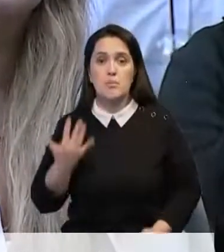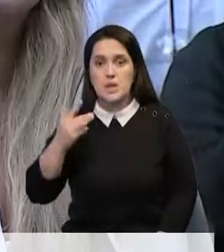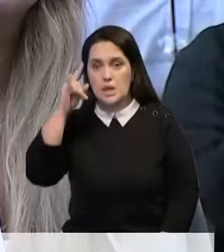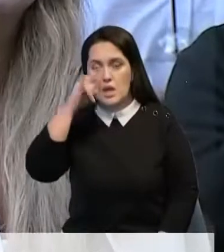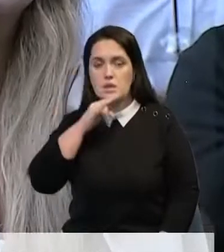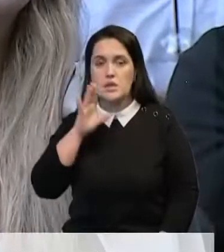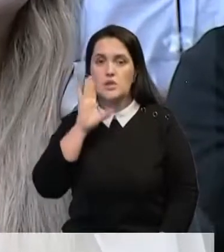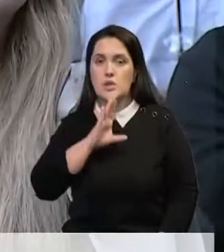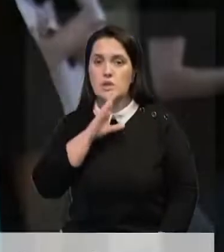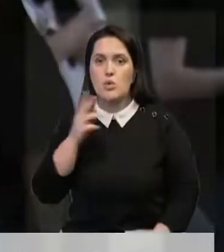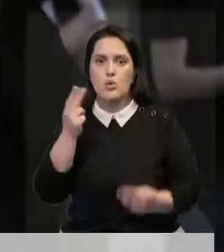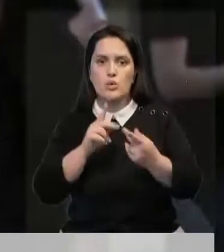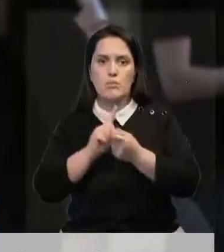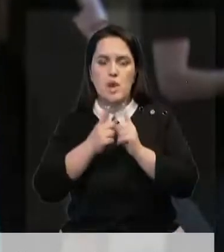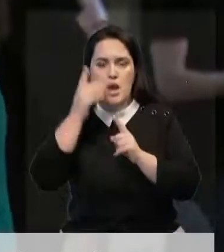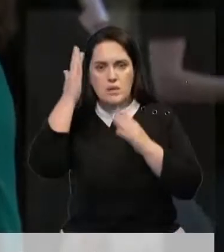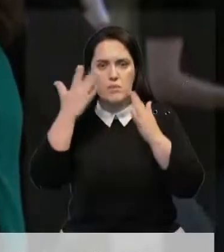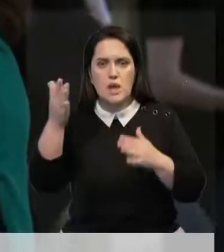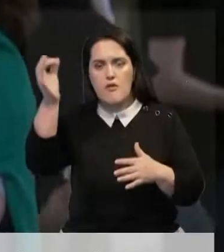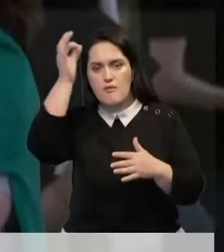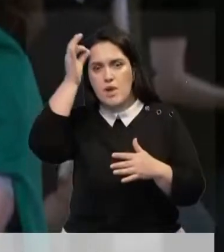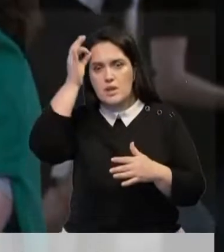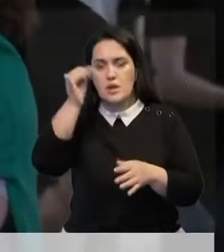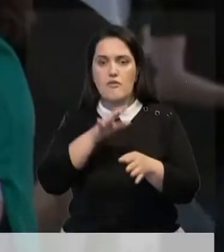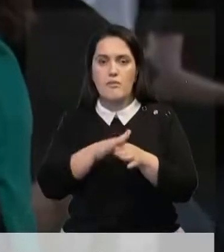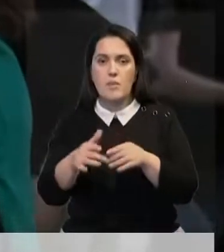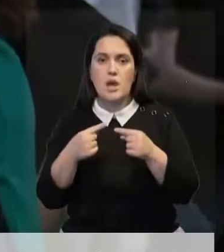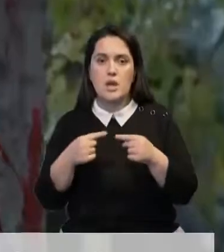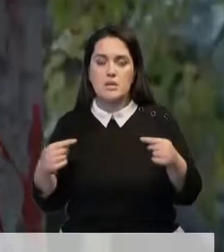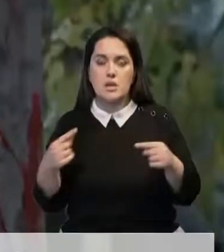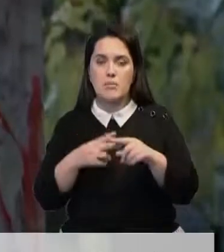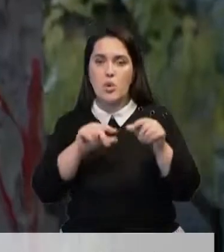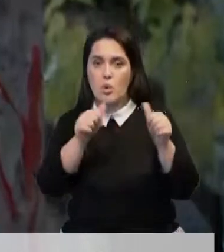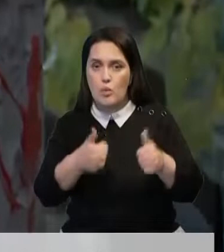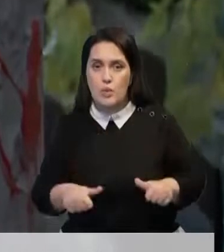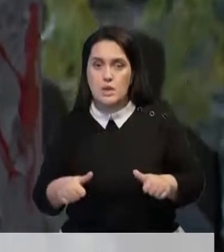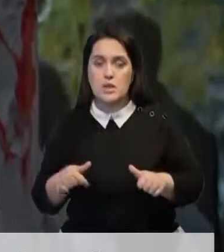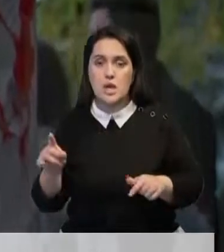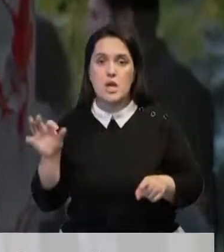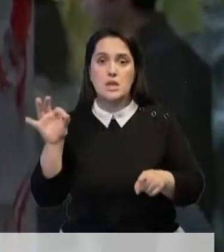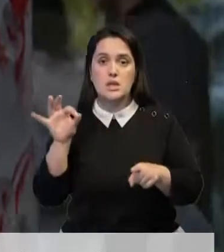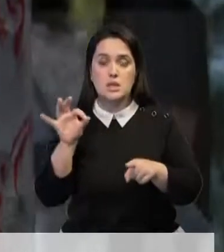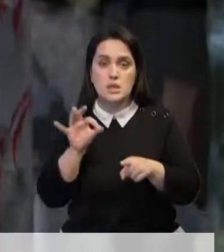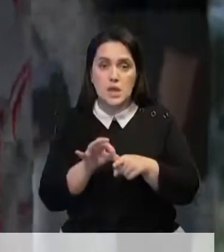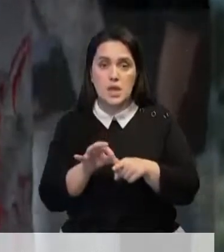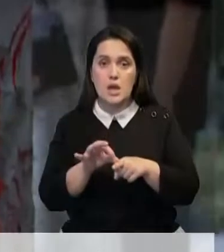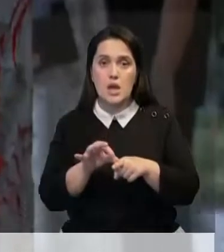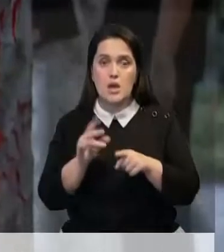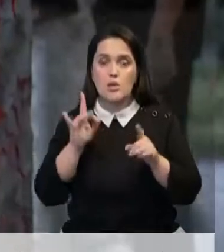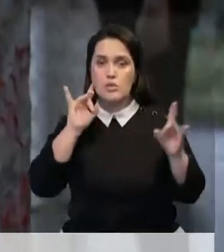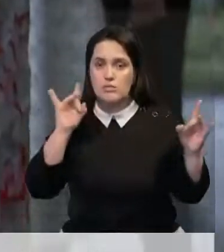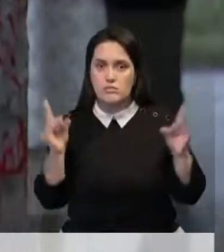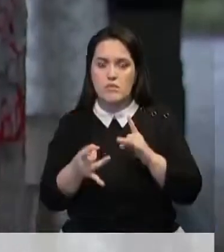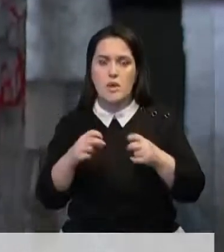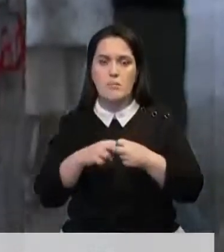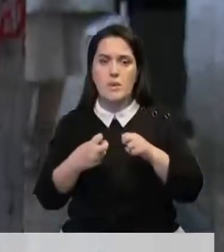женщин. Художники переосмыслили их воспоминания и воплотили в совершенно разных образах искусства. Цель проекта, как ее озвучивает «Ситикс», — громче заявить о проблеме